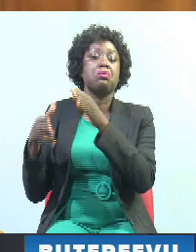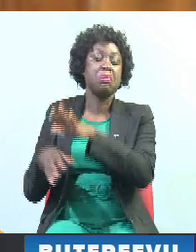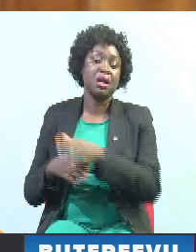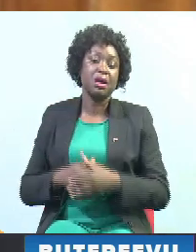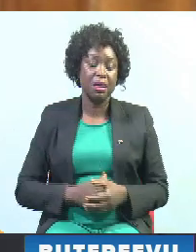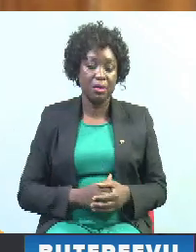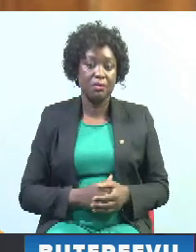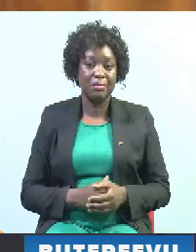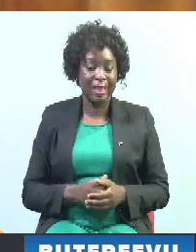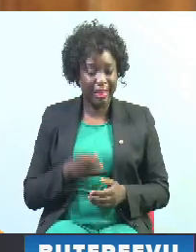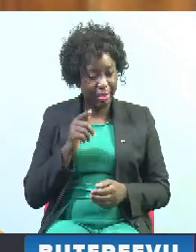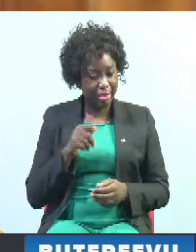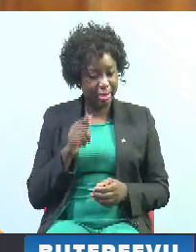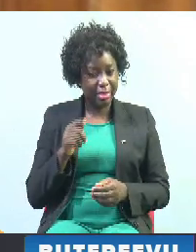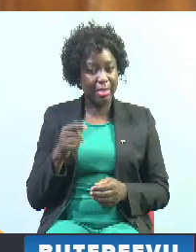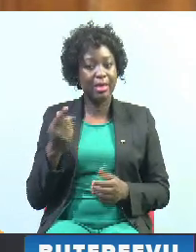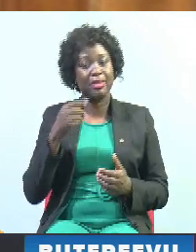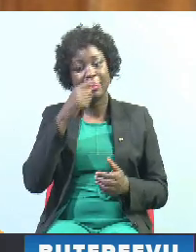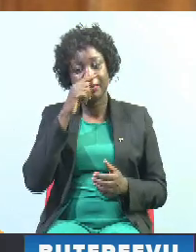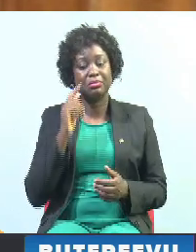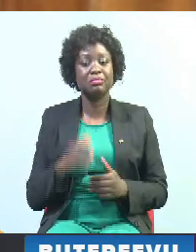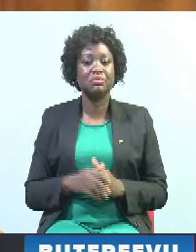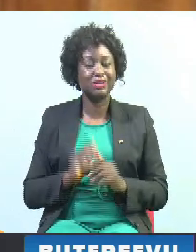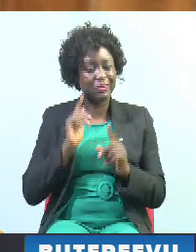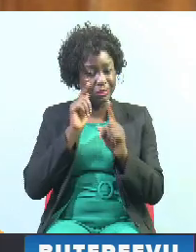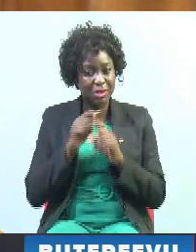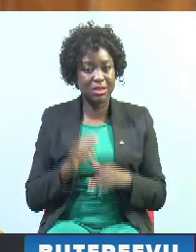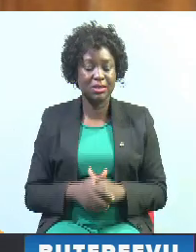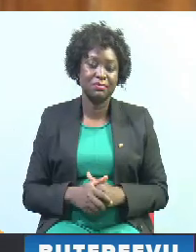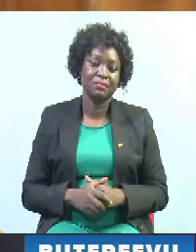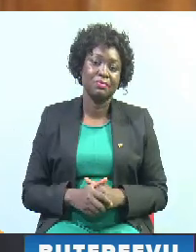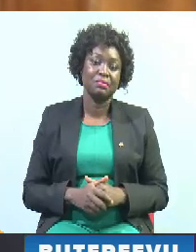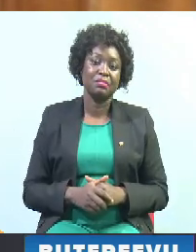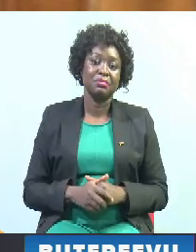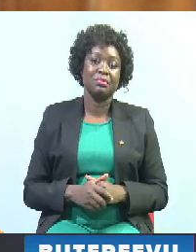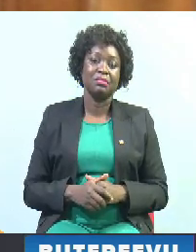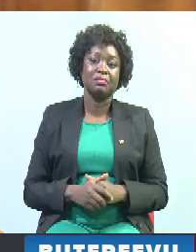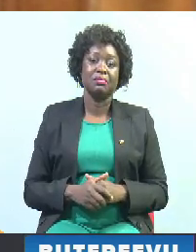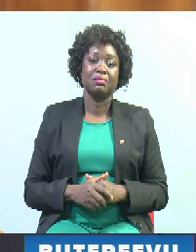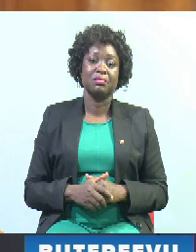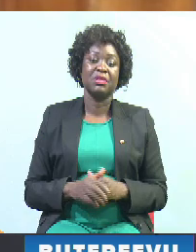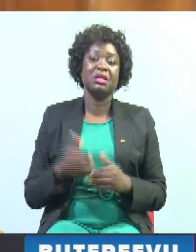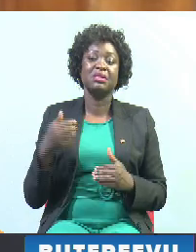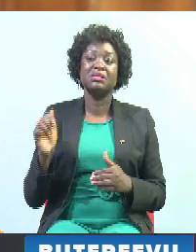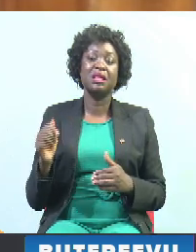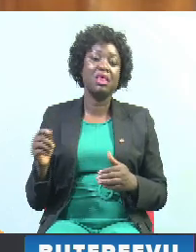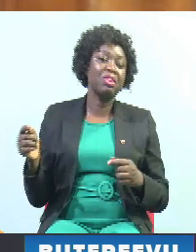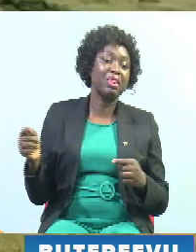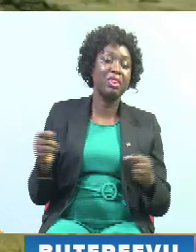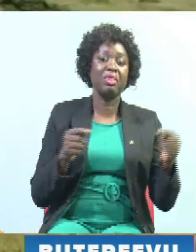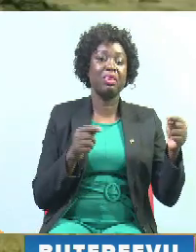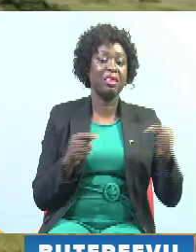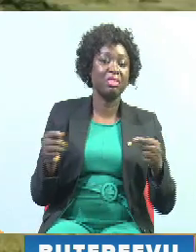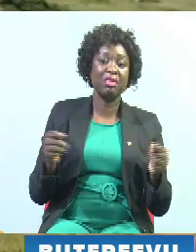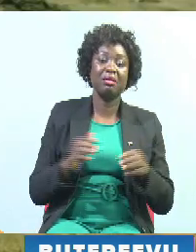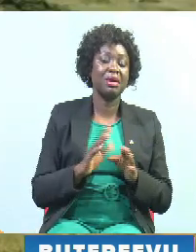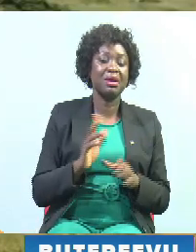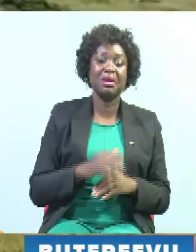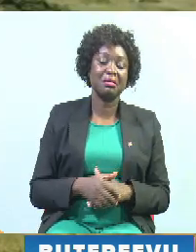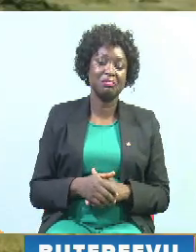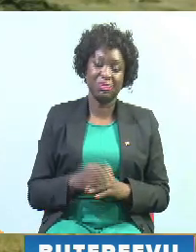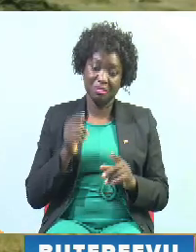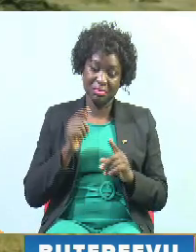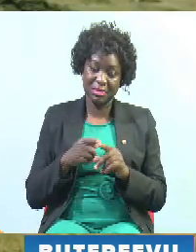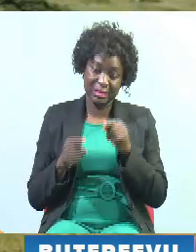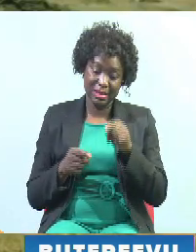ke kakolomoni kukakaayagala talina kimulwanaganya n'abalina Mmayiro Land. Kivumbi yategeezezza nti